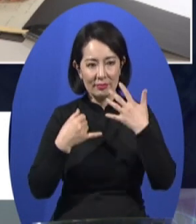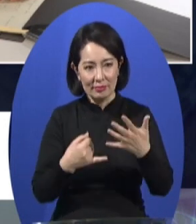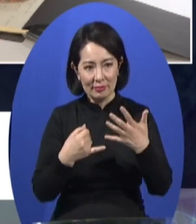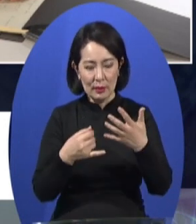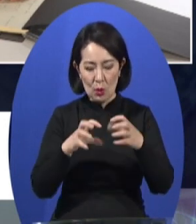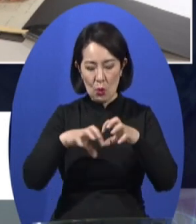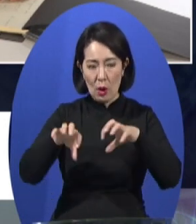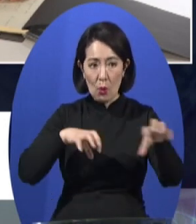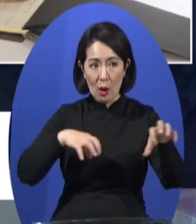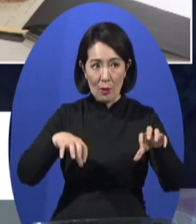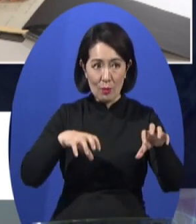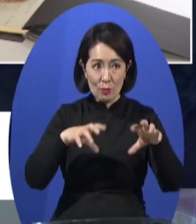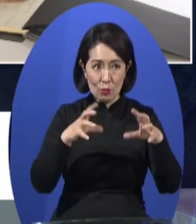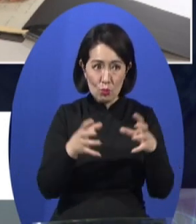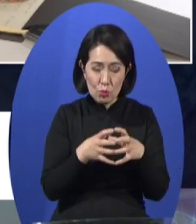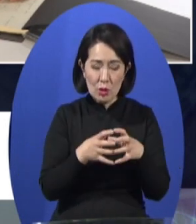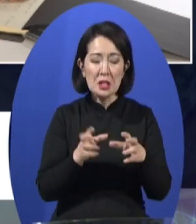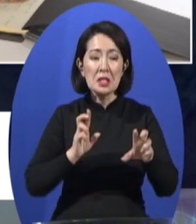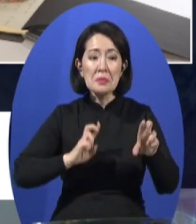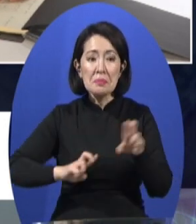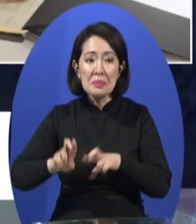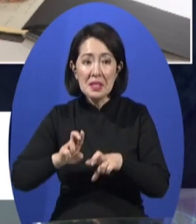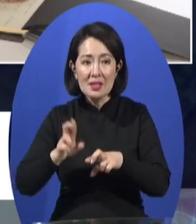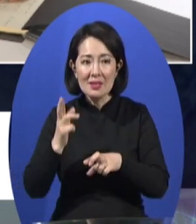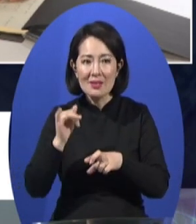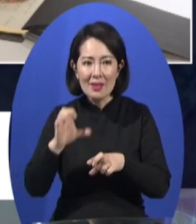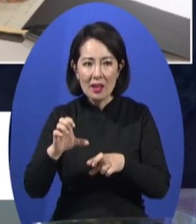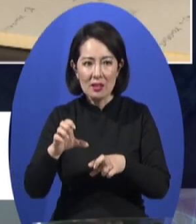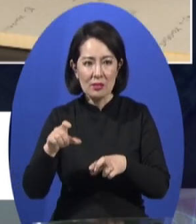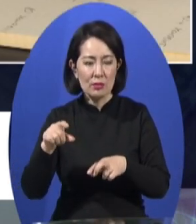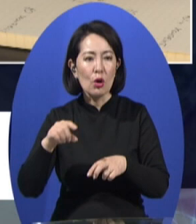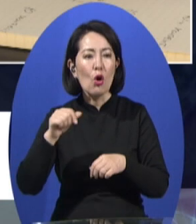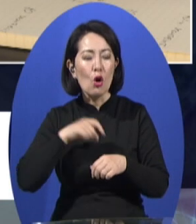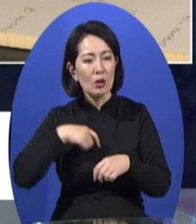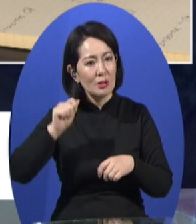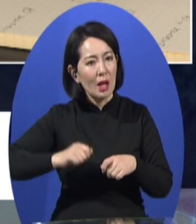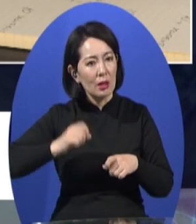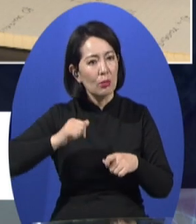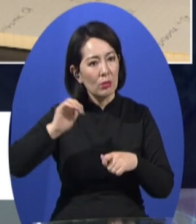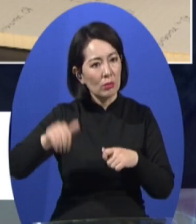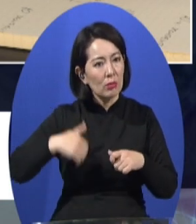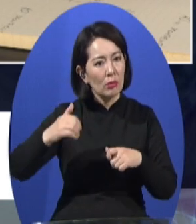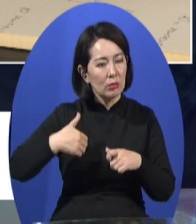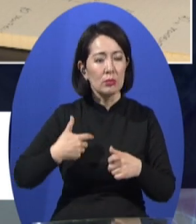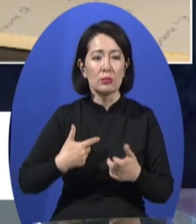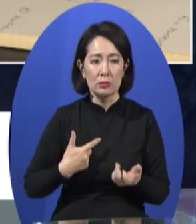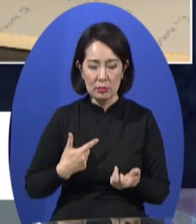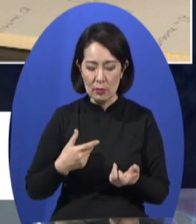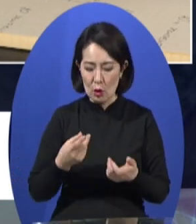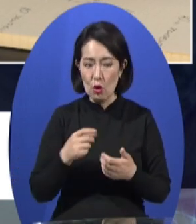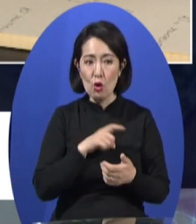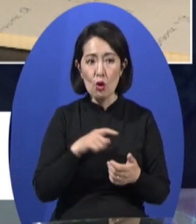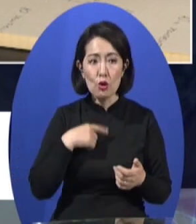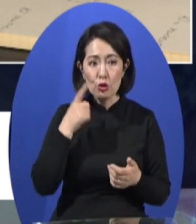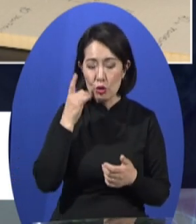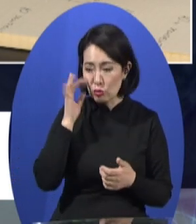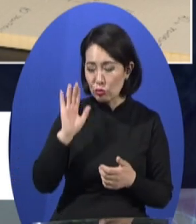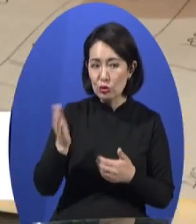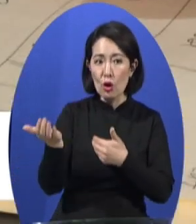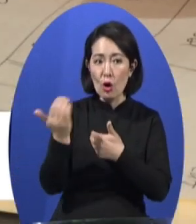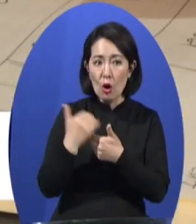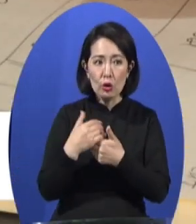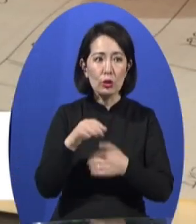дансандаа хуваарлагдаг. За харин бизнесийн данснаасаа өөрөө цалин орлогоо авдаг гэж байна. За түүний орлого нь бол